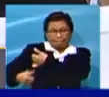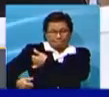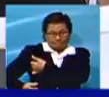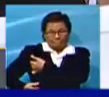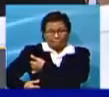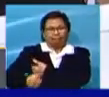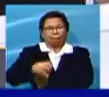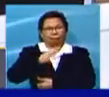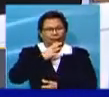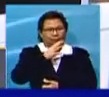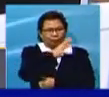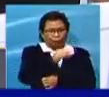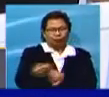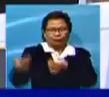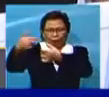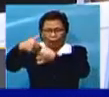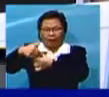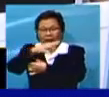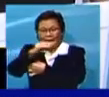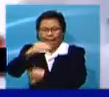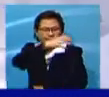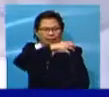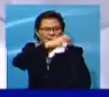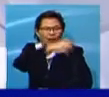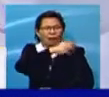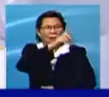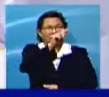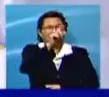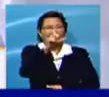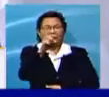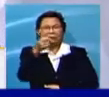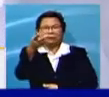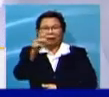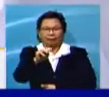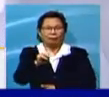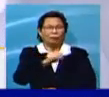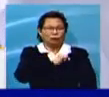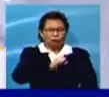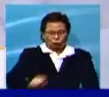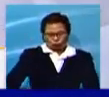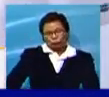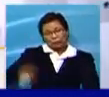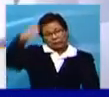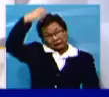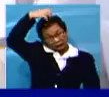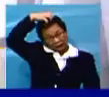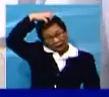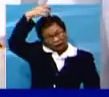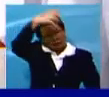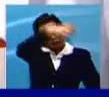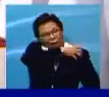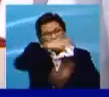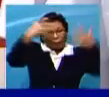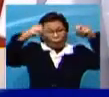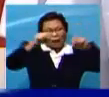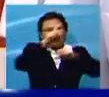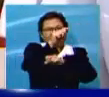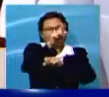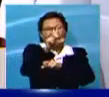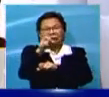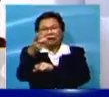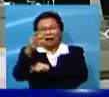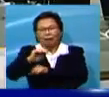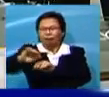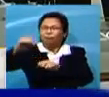Afandi Muhammad Nor serta pegawai-pegawai tertinggi TLDM. Sultan Sharafuddin selaku Kapten yang dipertua TLDM kemudian